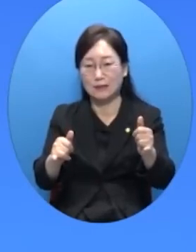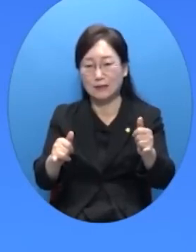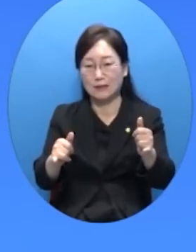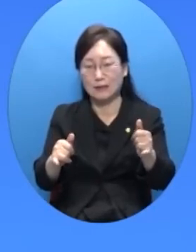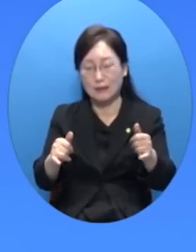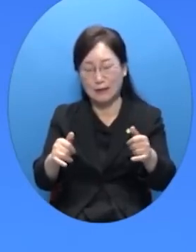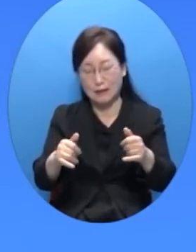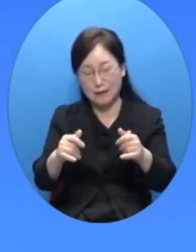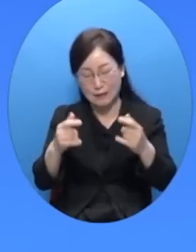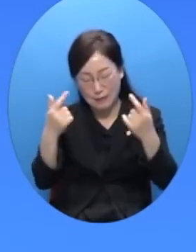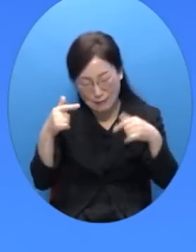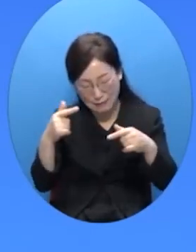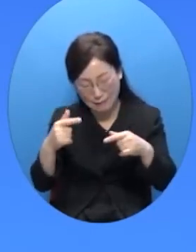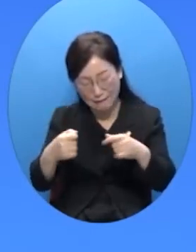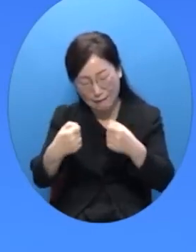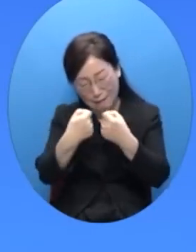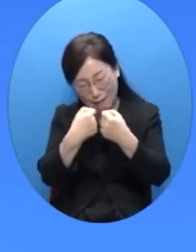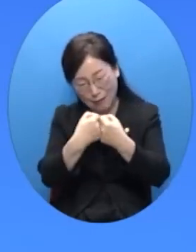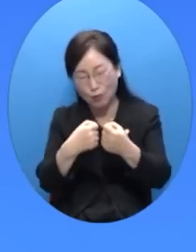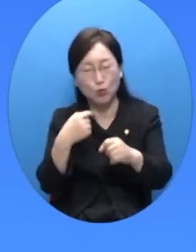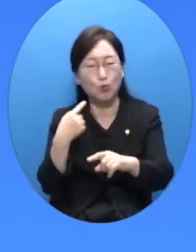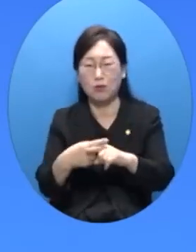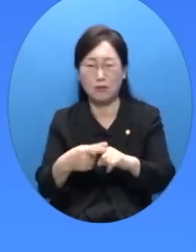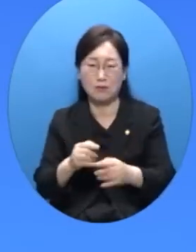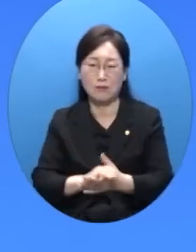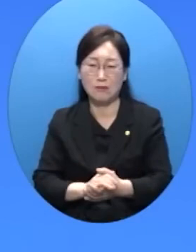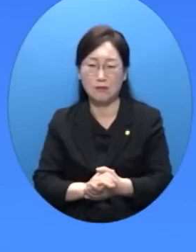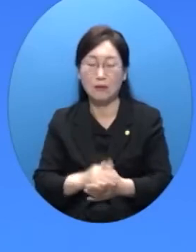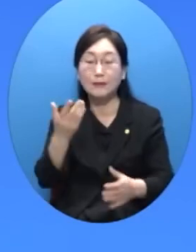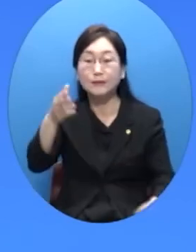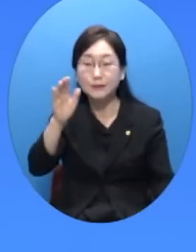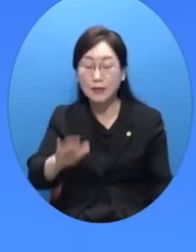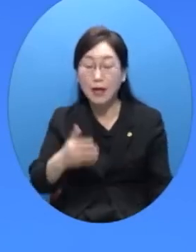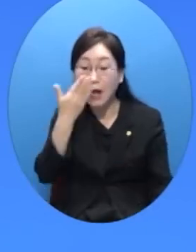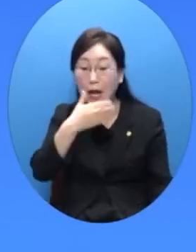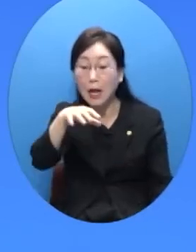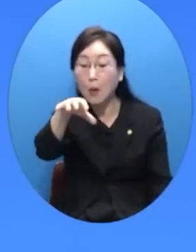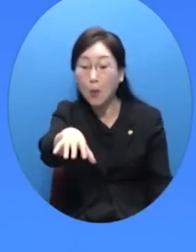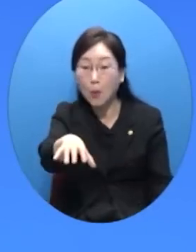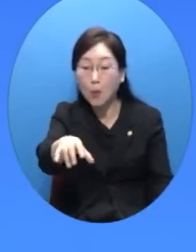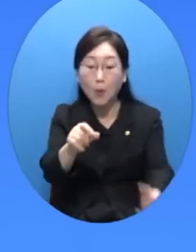늘 씨름을 해야만 했습니다. 그런데 가나안 입구인